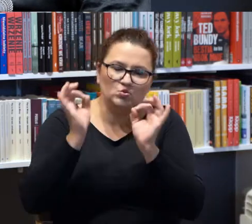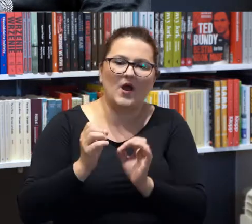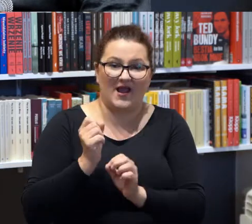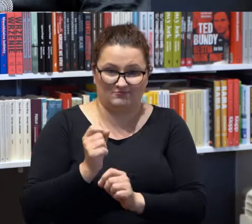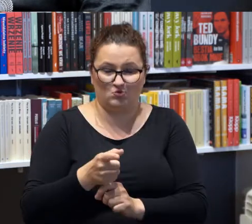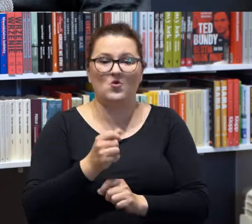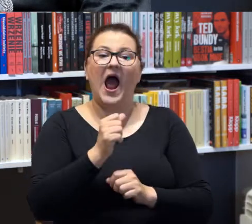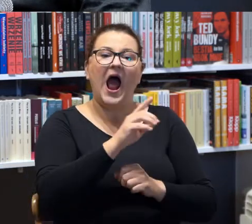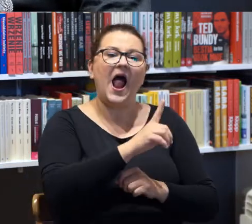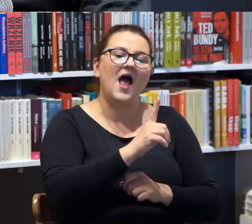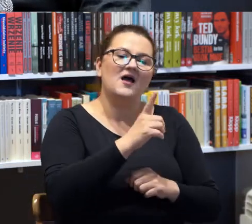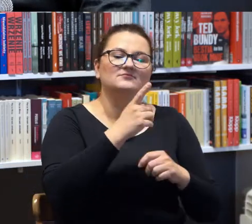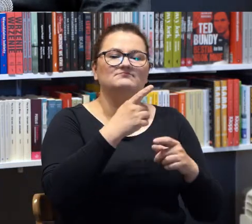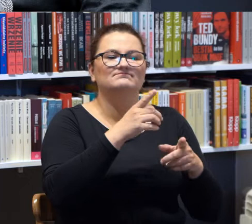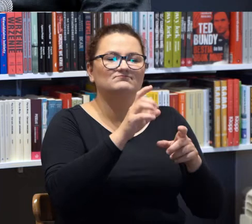piciem.